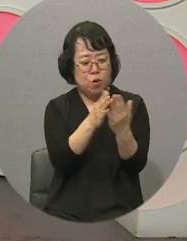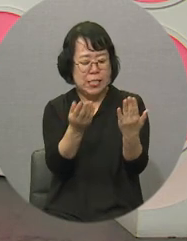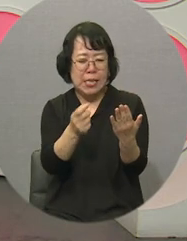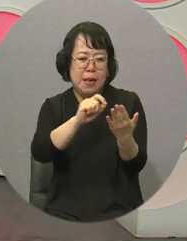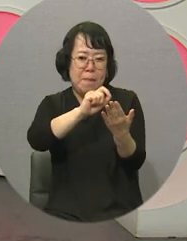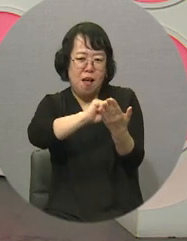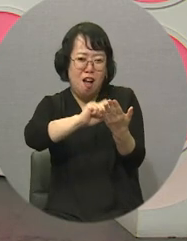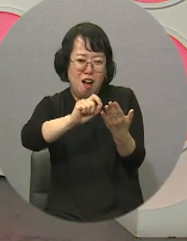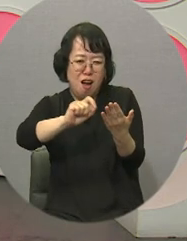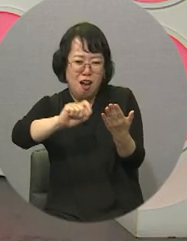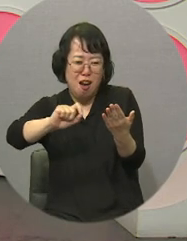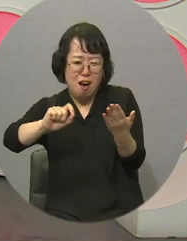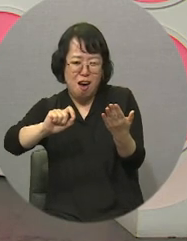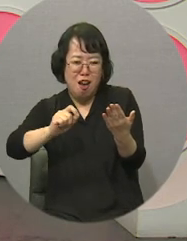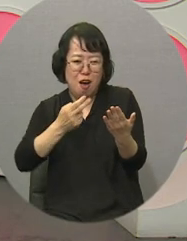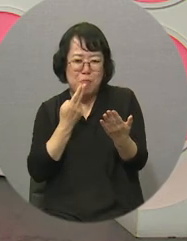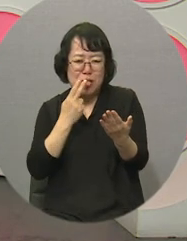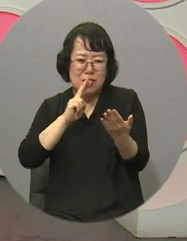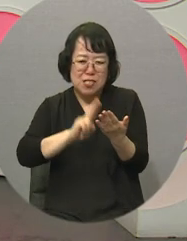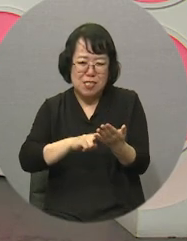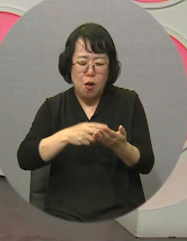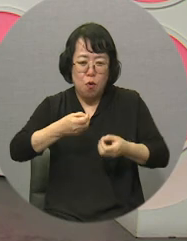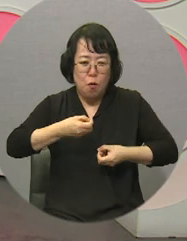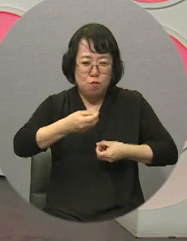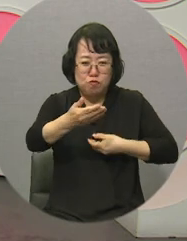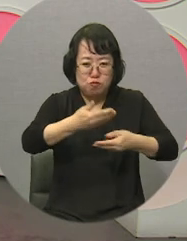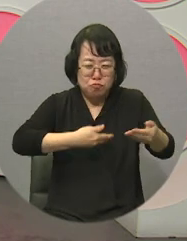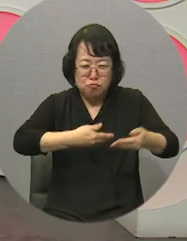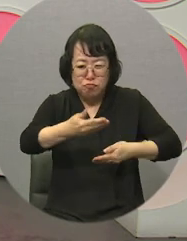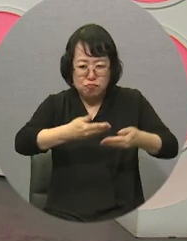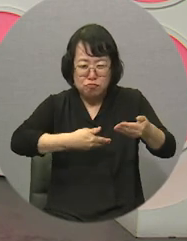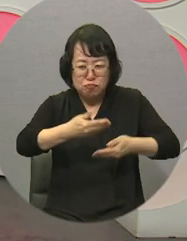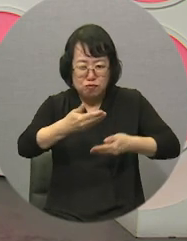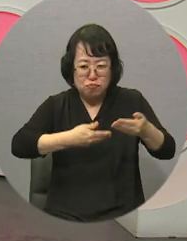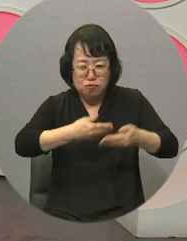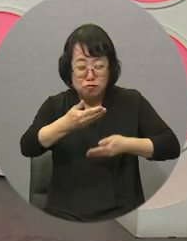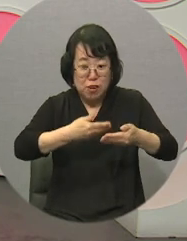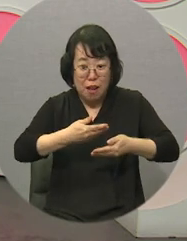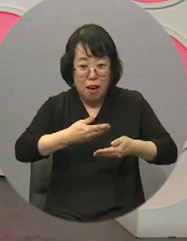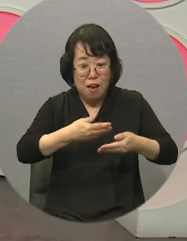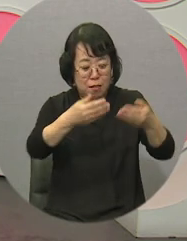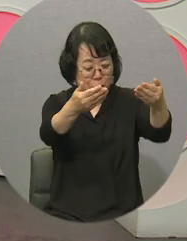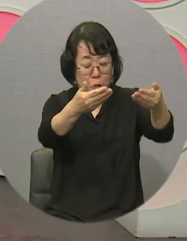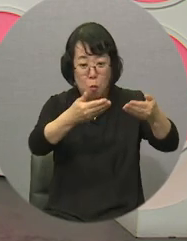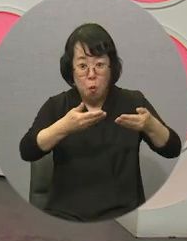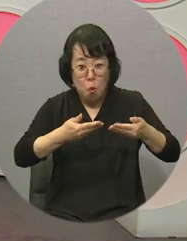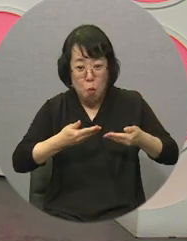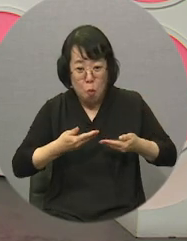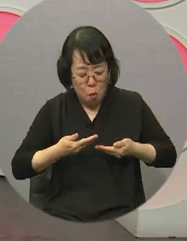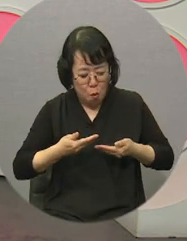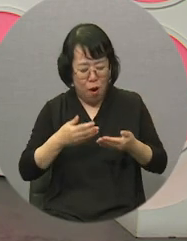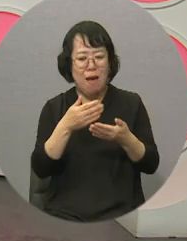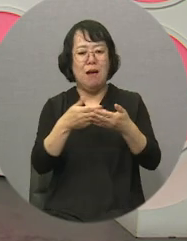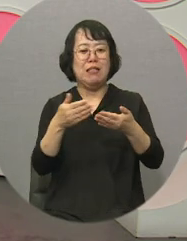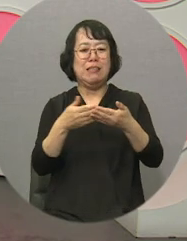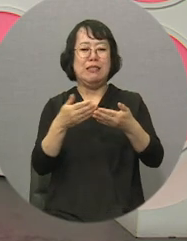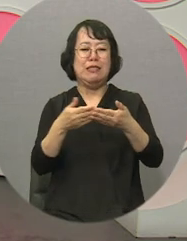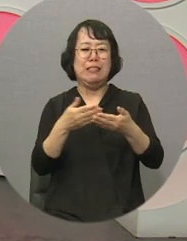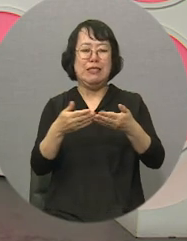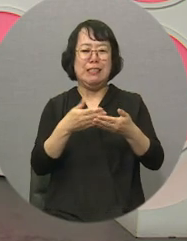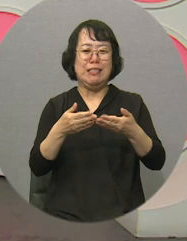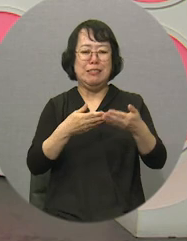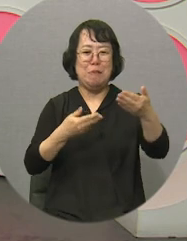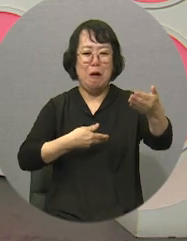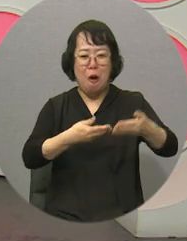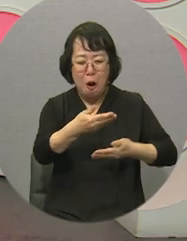쓰기 시작했고, 노트 귀퉁이에 짤막한 답장이나 귀여운 그림을 그려준 아이가 하나둘씩